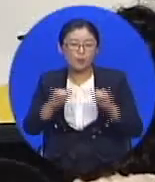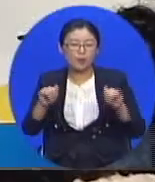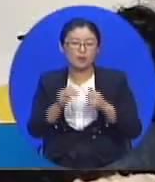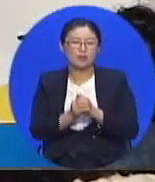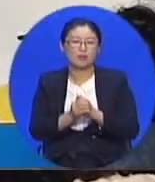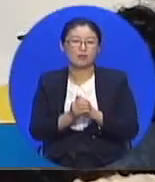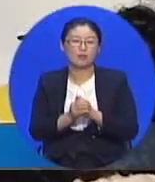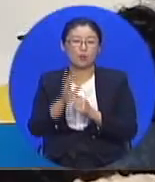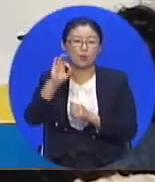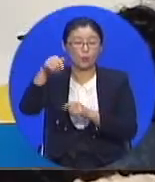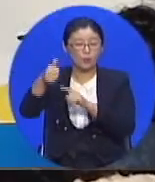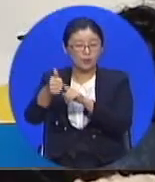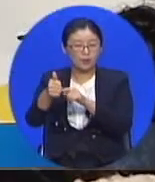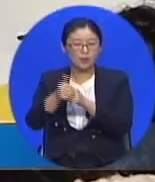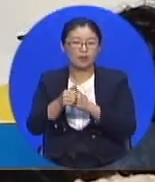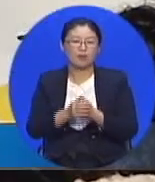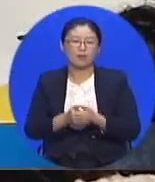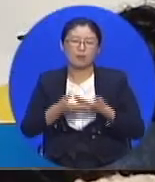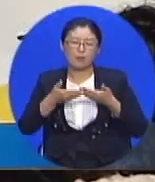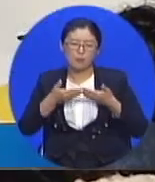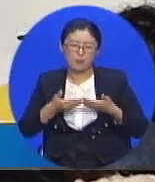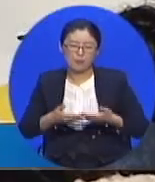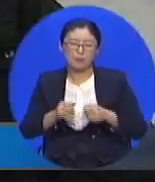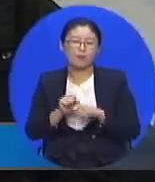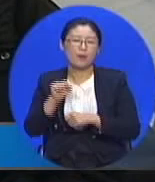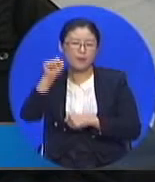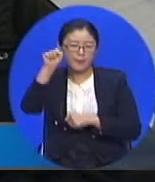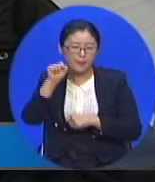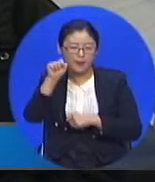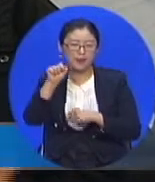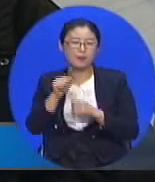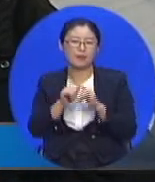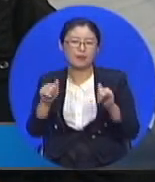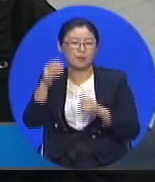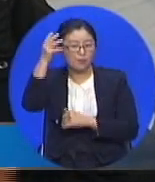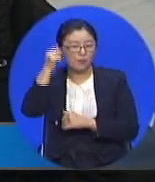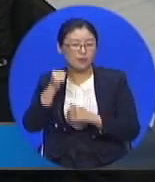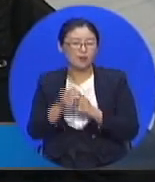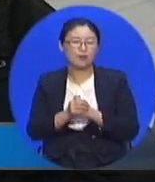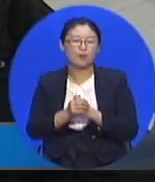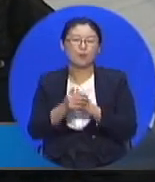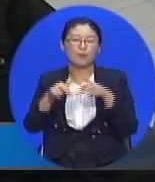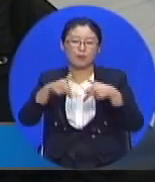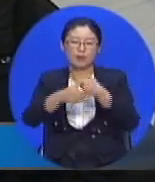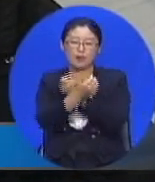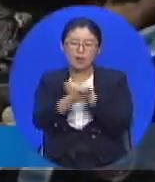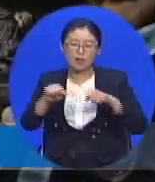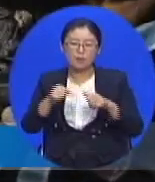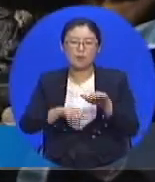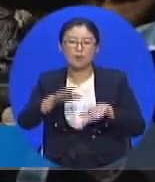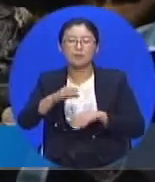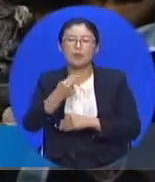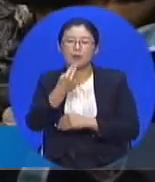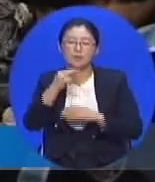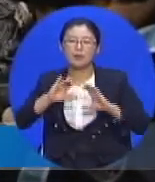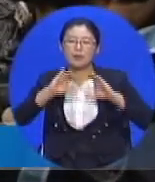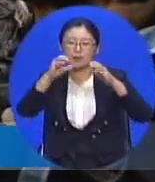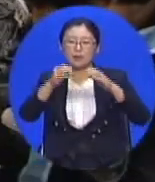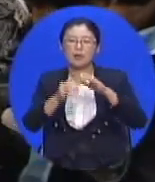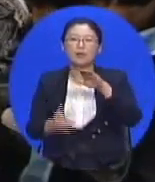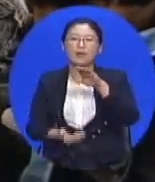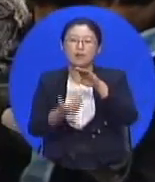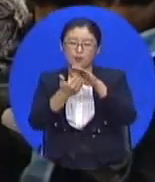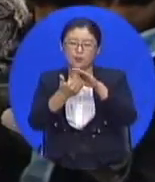열사를 묵묵한 실천으로 현장을 지켜왔다고 기억하며 그가 품었던 장애 해방과 차별받지 않는 세상의 꿈을